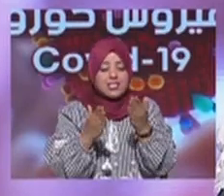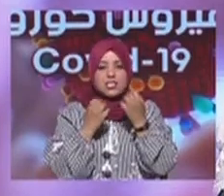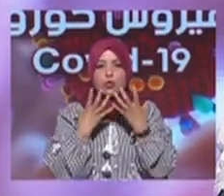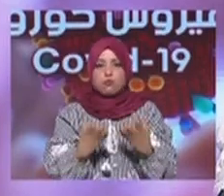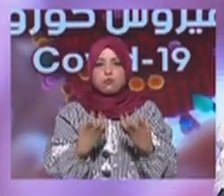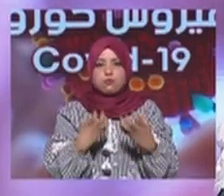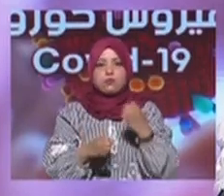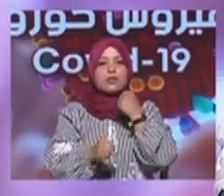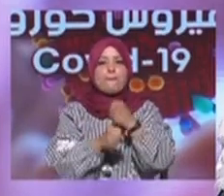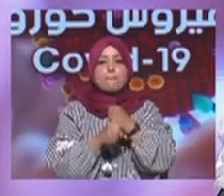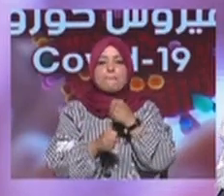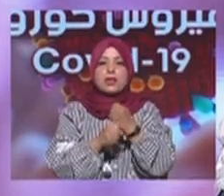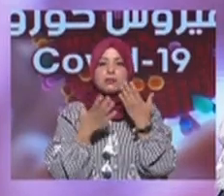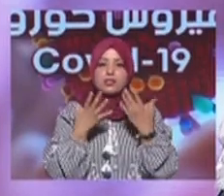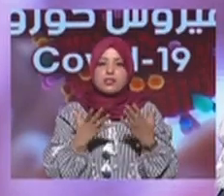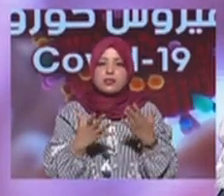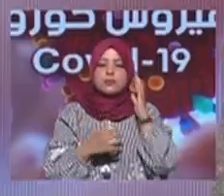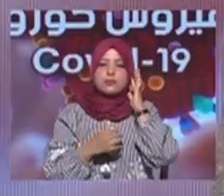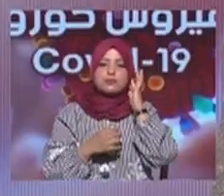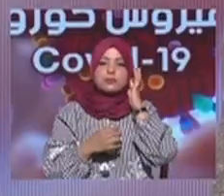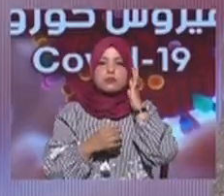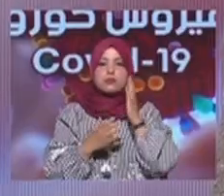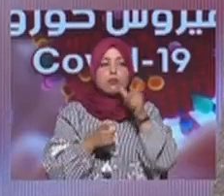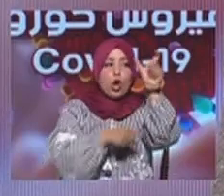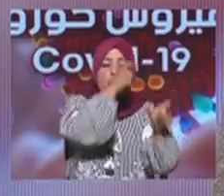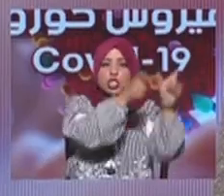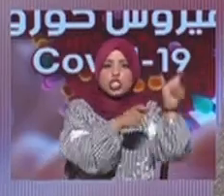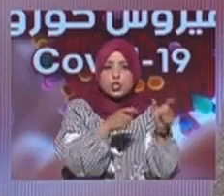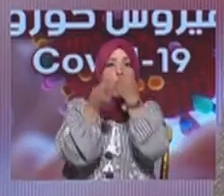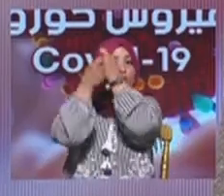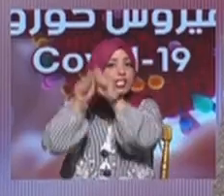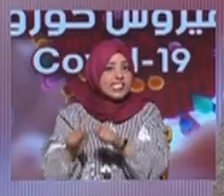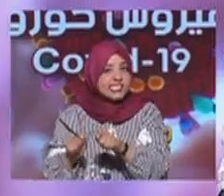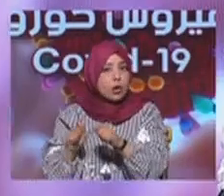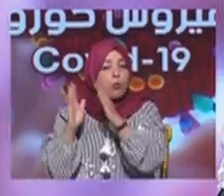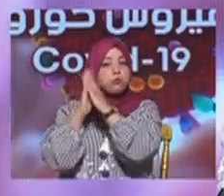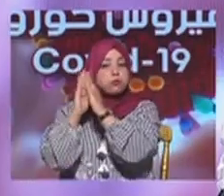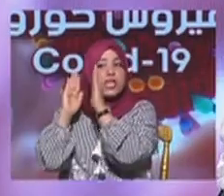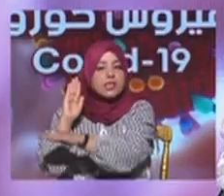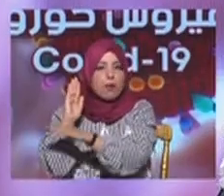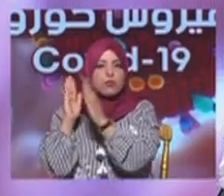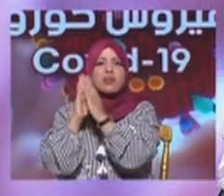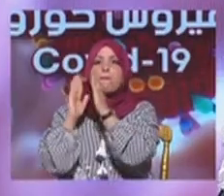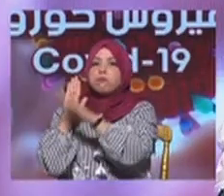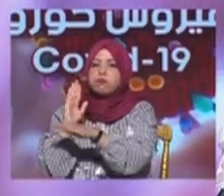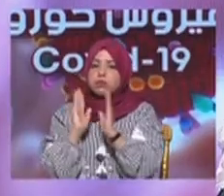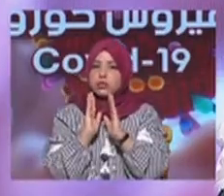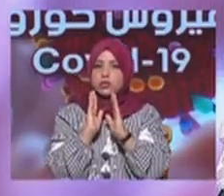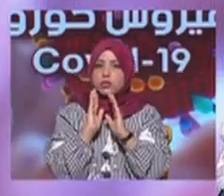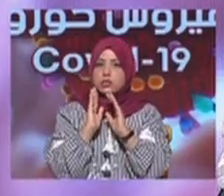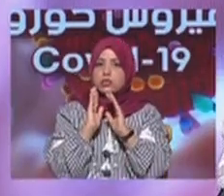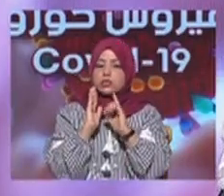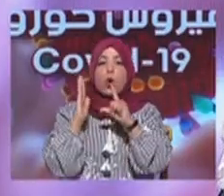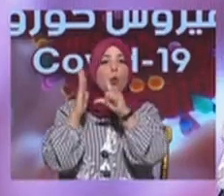يتقال، اما الهم جدا هو انه الناس يلزمها تكمل تطبق الحجر الصحي الذاتي والمفروض وتطبيق القانون، وشوف نمنعوا